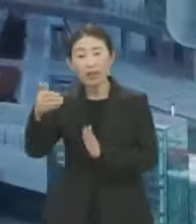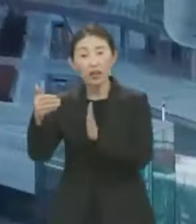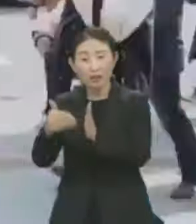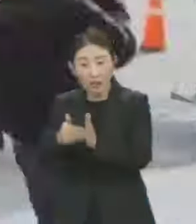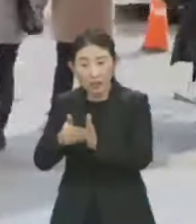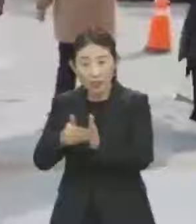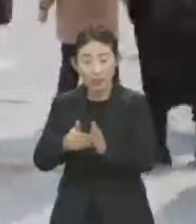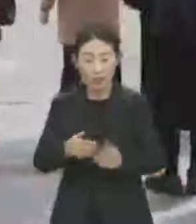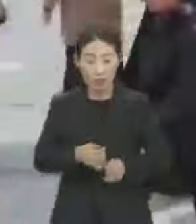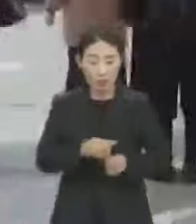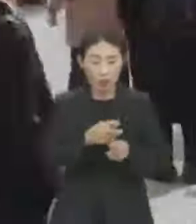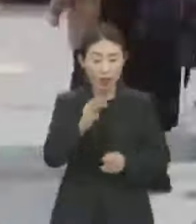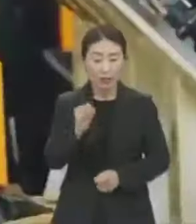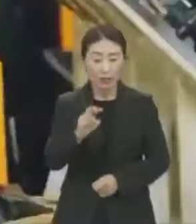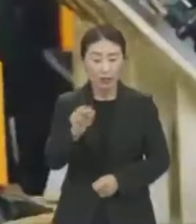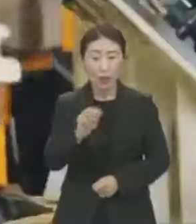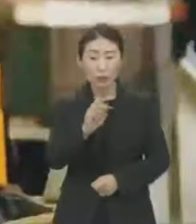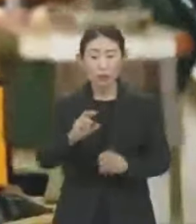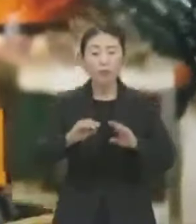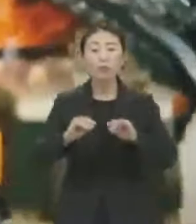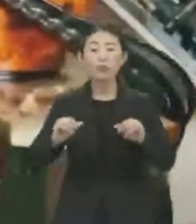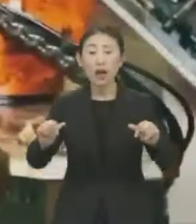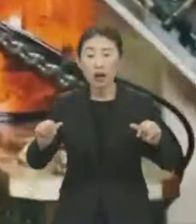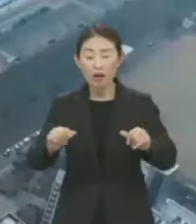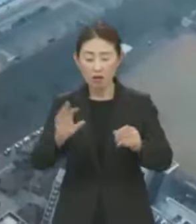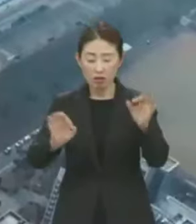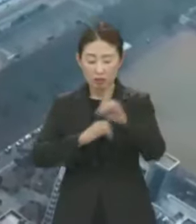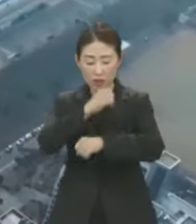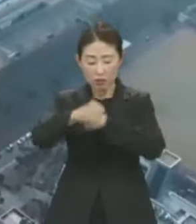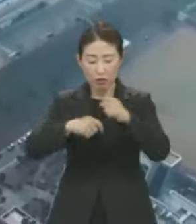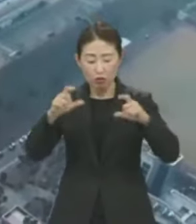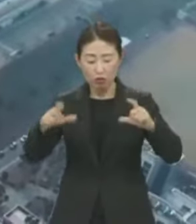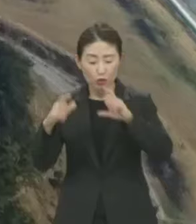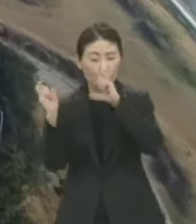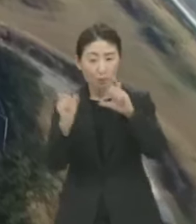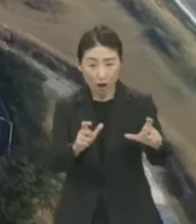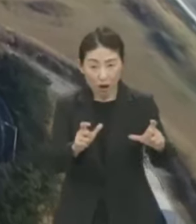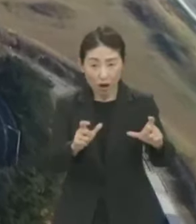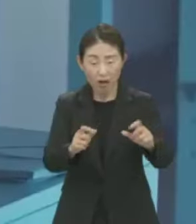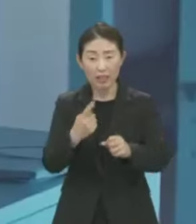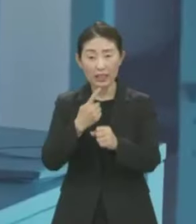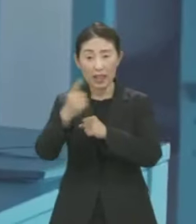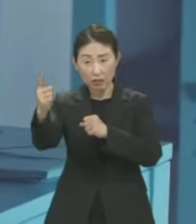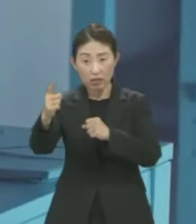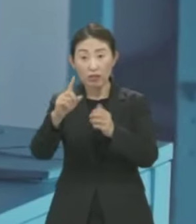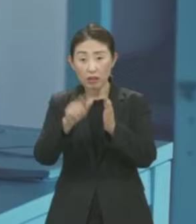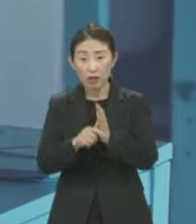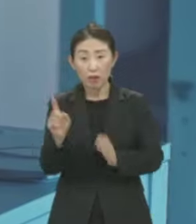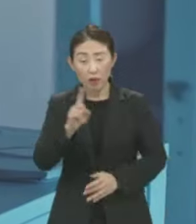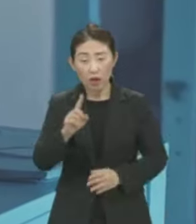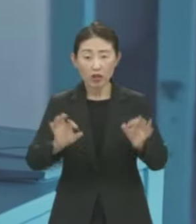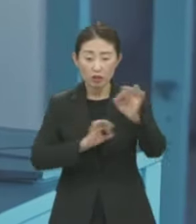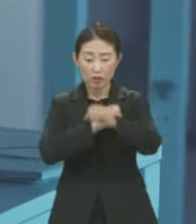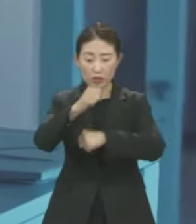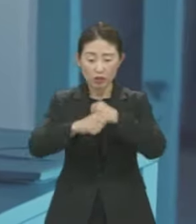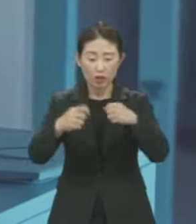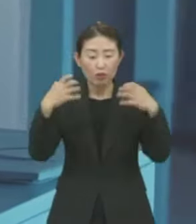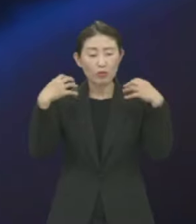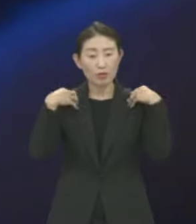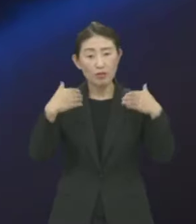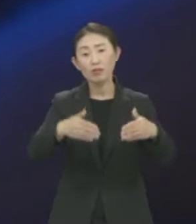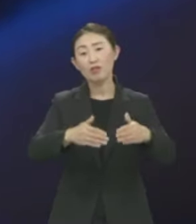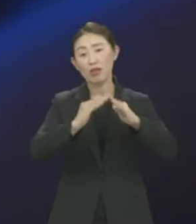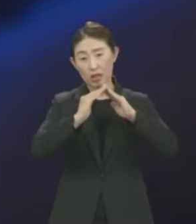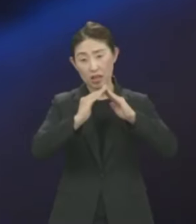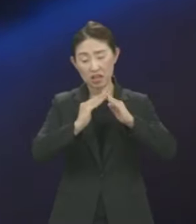도시 13제곱킬로미터 부지를 충남 경제자유구역으로 지정하고 내년 하반기에는 경제자유구역청도